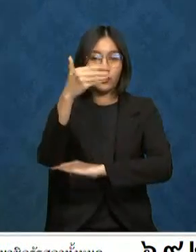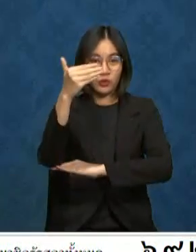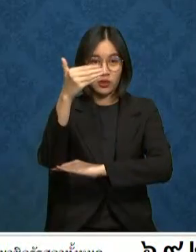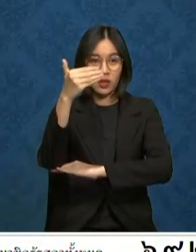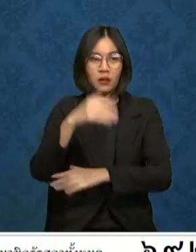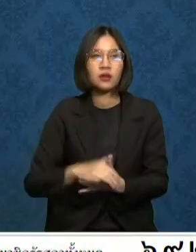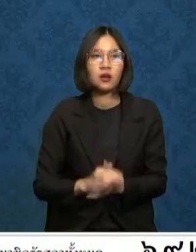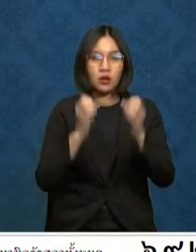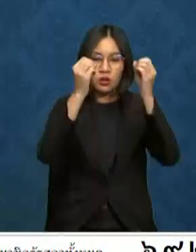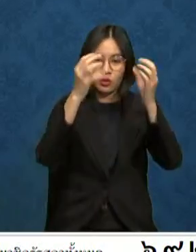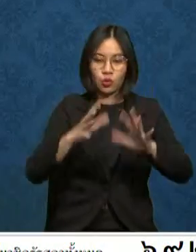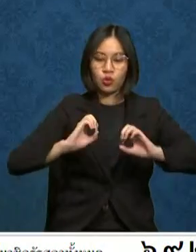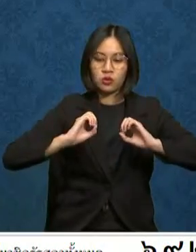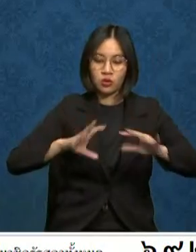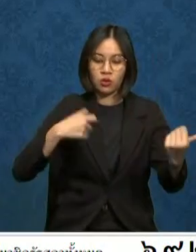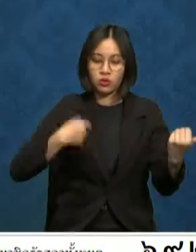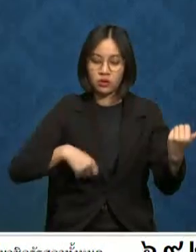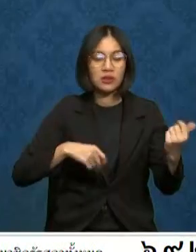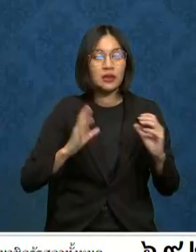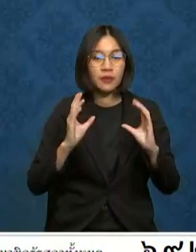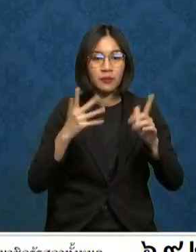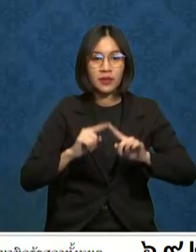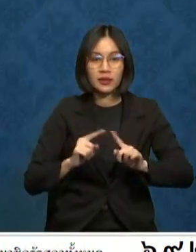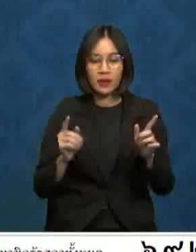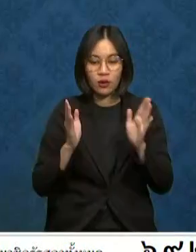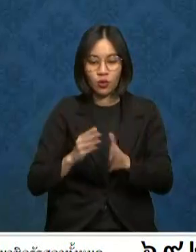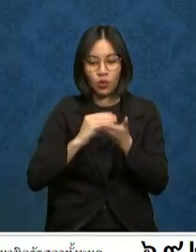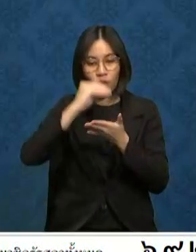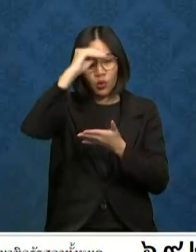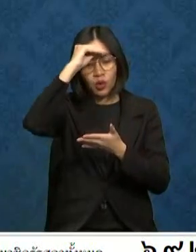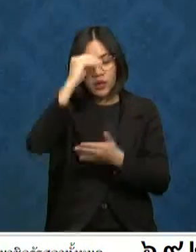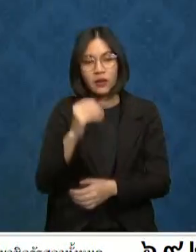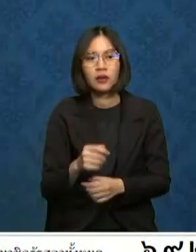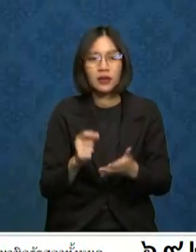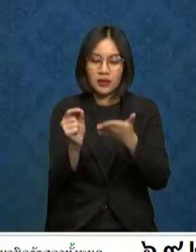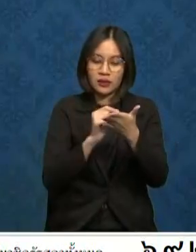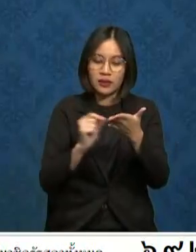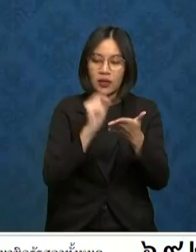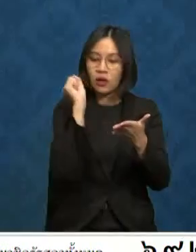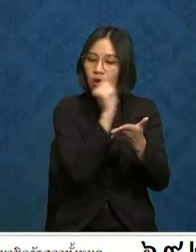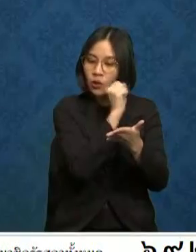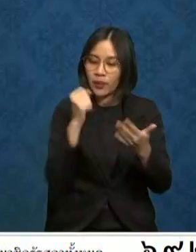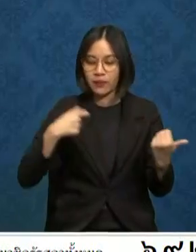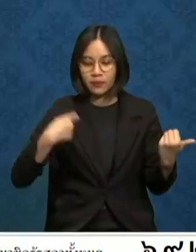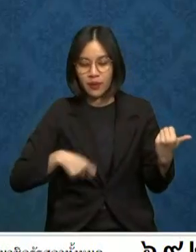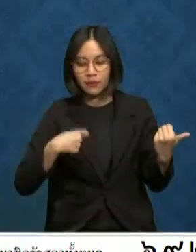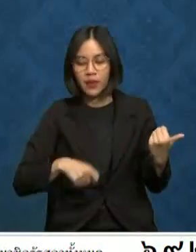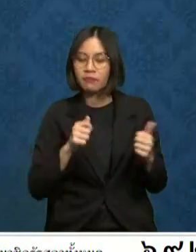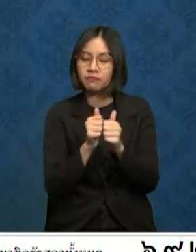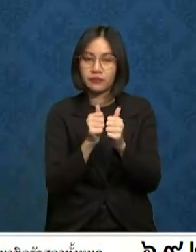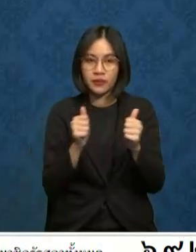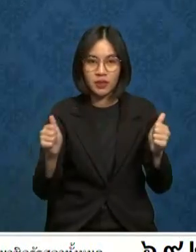เรียนที่ไม่มีครูสอนดนตรีครับแต่เด็กนักเรียนสามารถแต่งเพลงและเล่นดนตรีได้อย่างไพเราะ